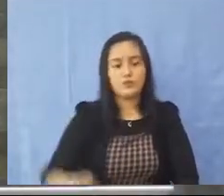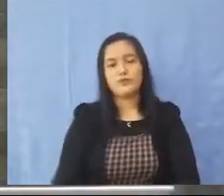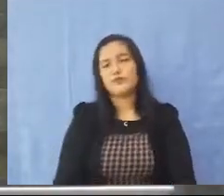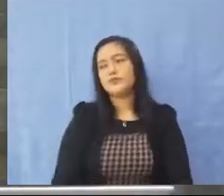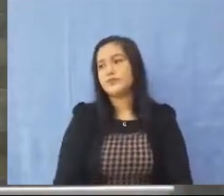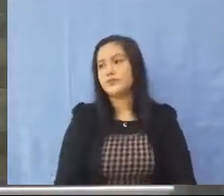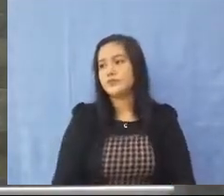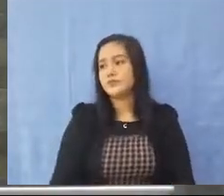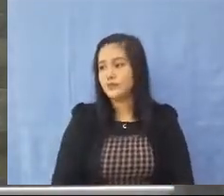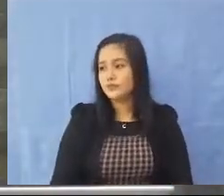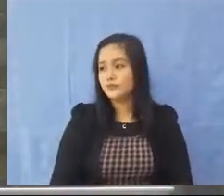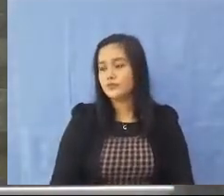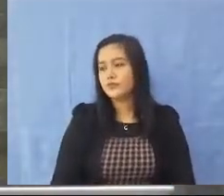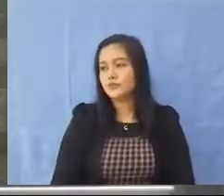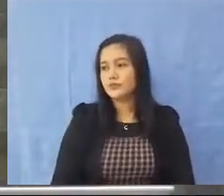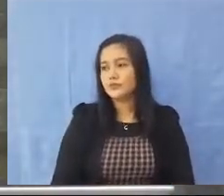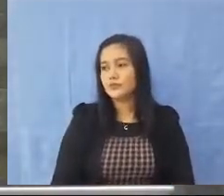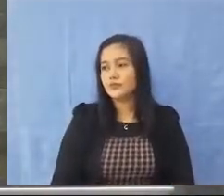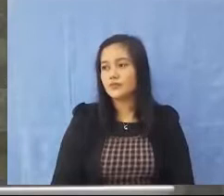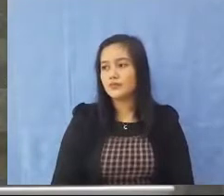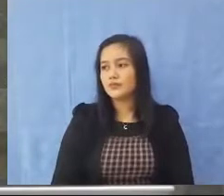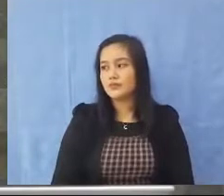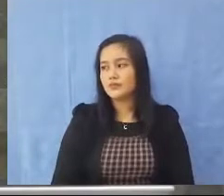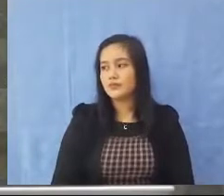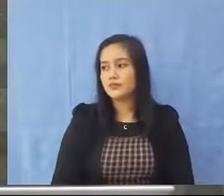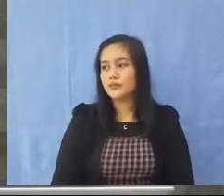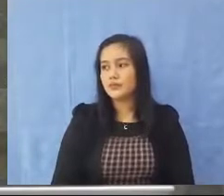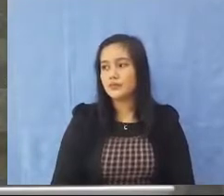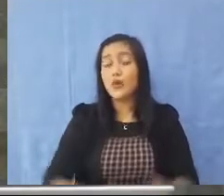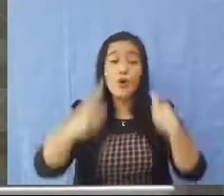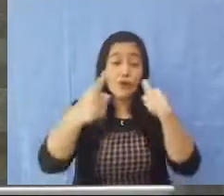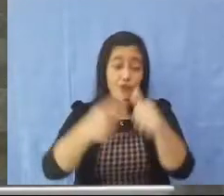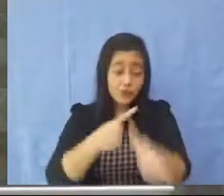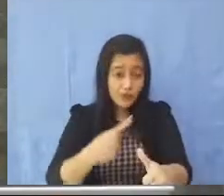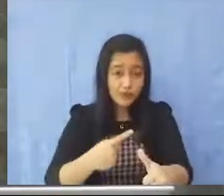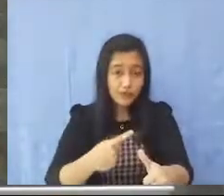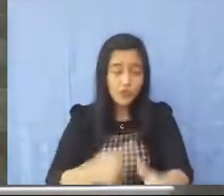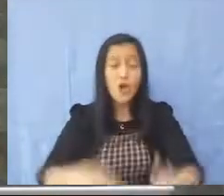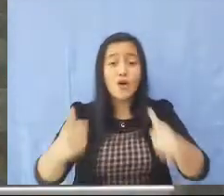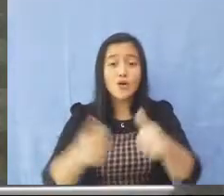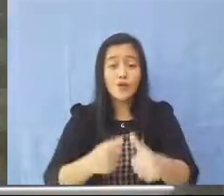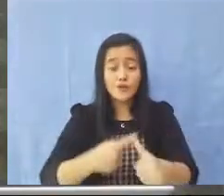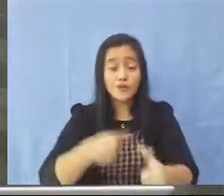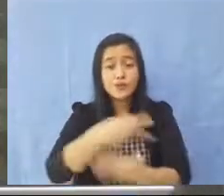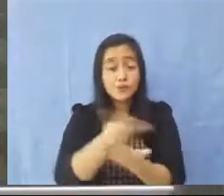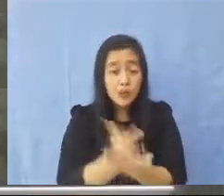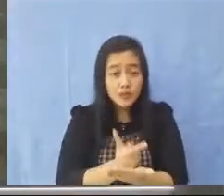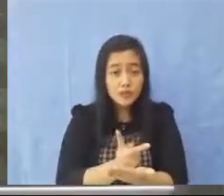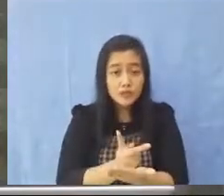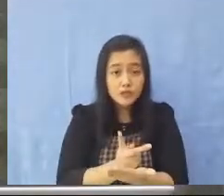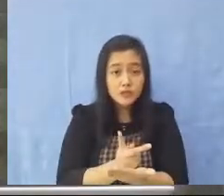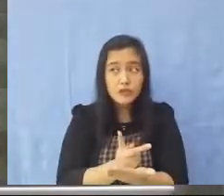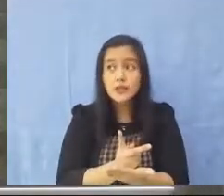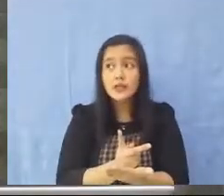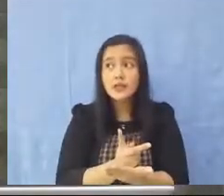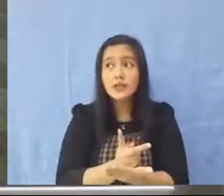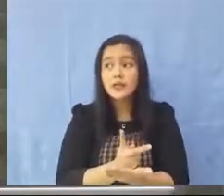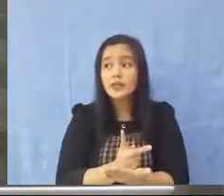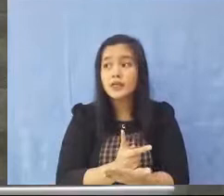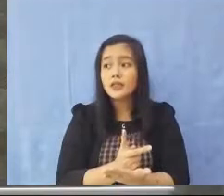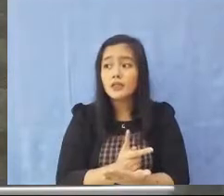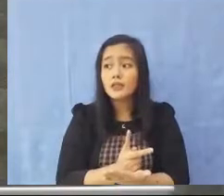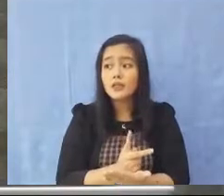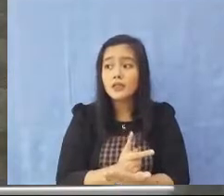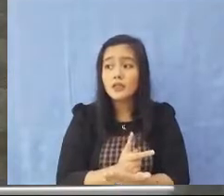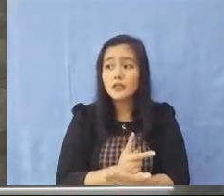pong importante tayong matutunan po sa mga bagay po na yan. Now, kita nyo po, foundational chapters. Tingnan nyo po ha. Sa